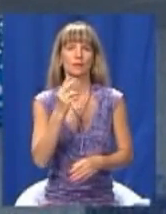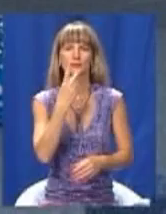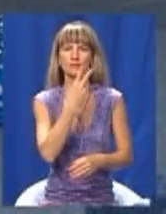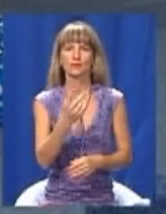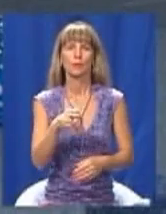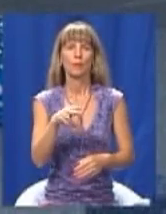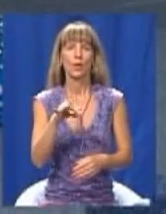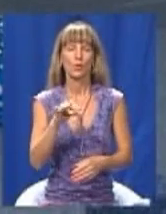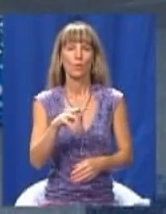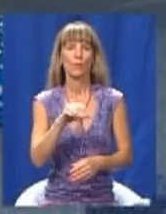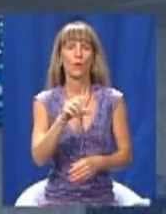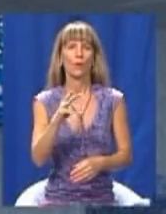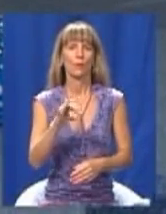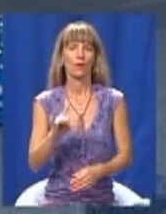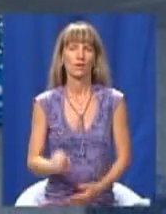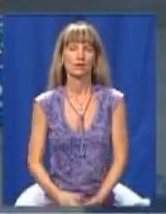сюжет про мухомора.